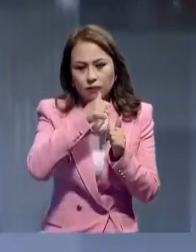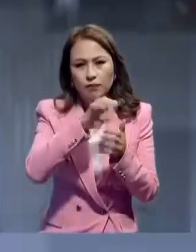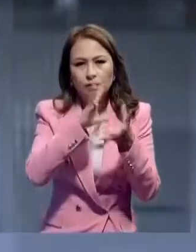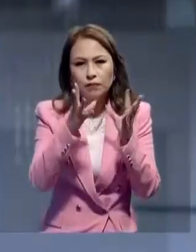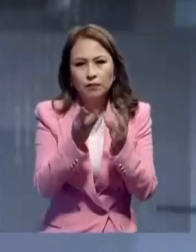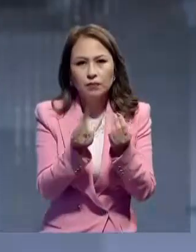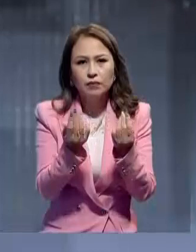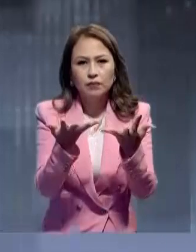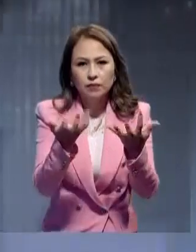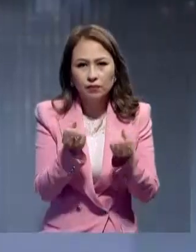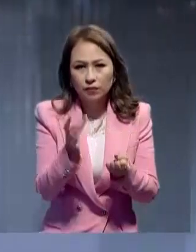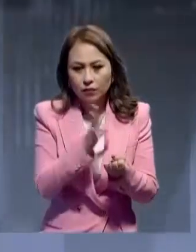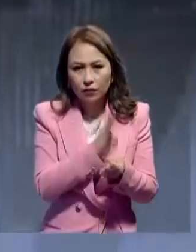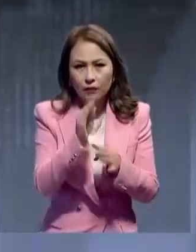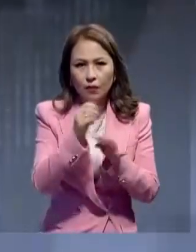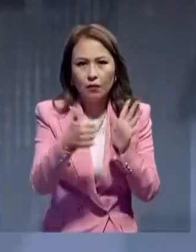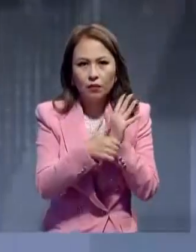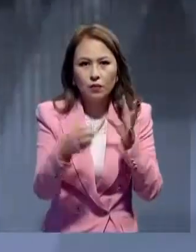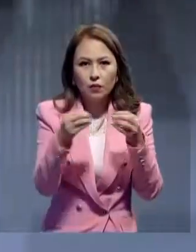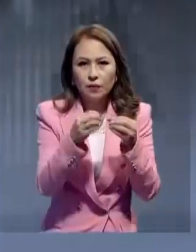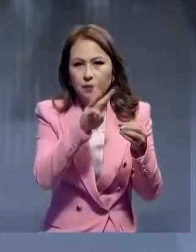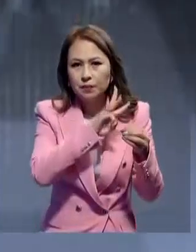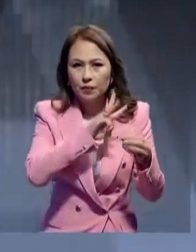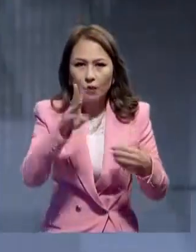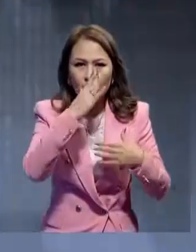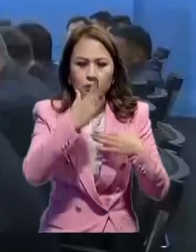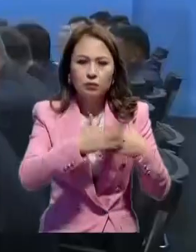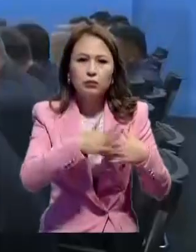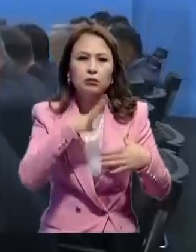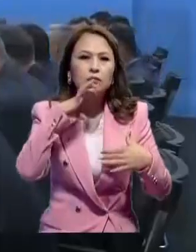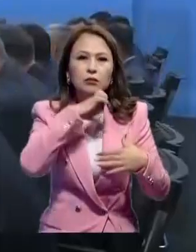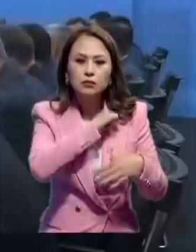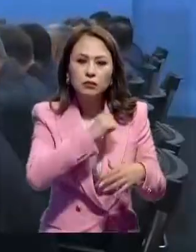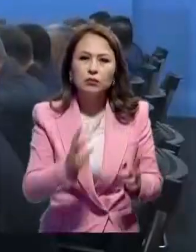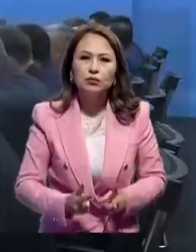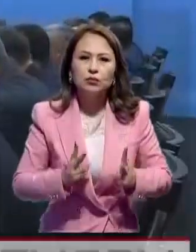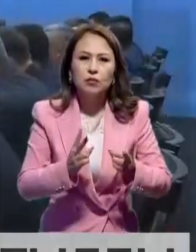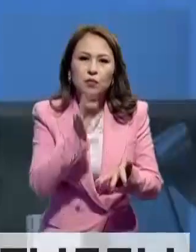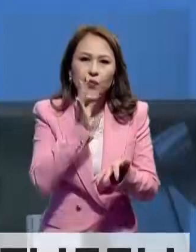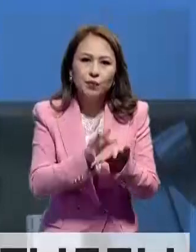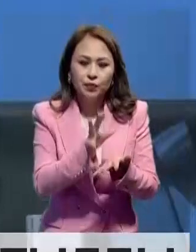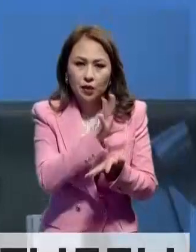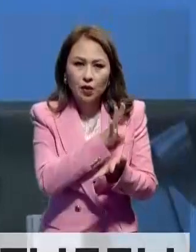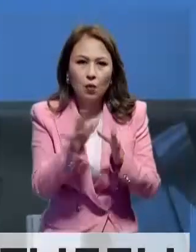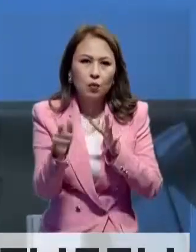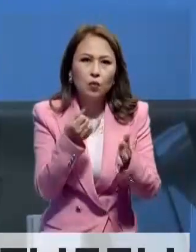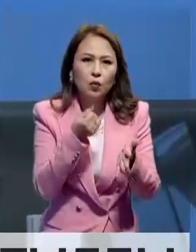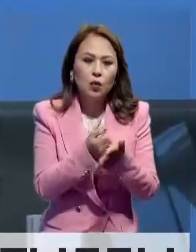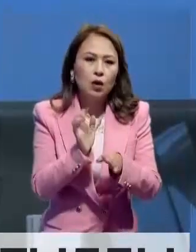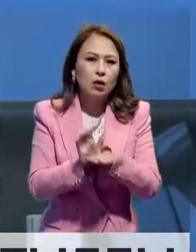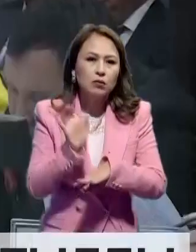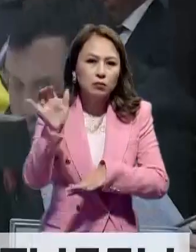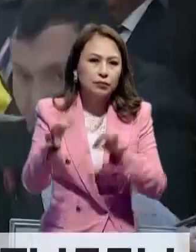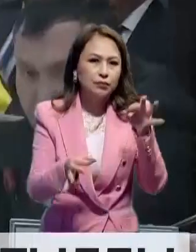заңсыз қаржы жымқырып отырған. Сөйтіп 610 миллион теңгені қолды қылды. Есепшілер қылмыстық жауапкершілікке тартылды. Іс сотқа жолданды. Бұл